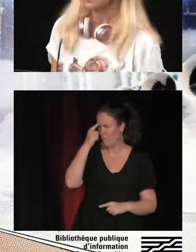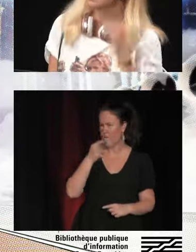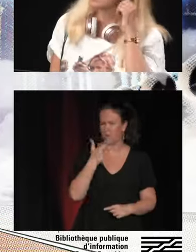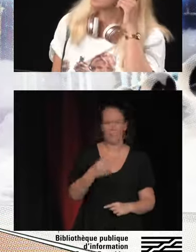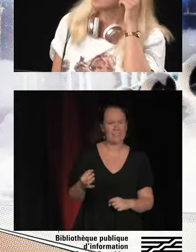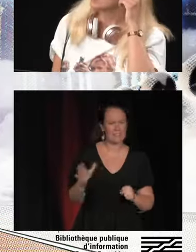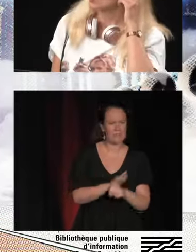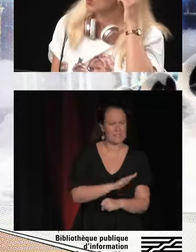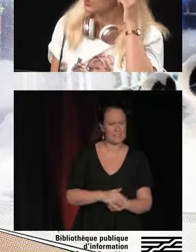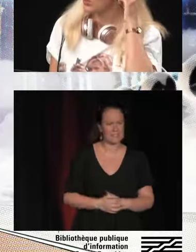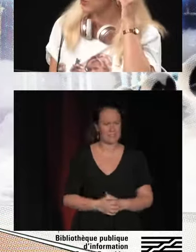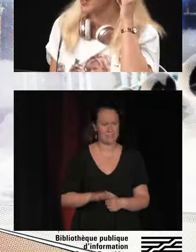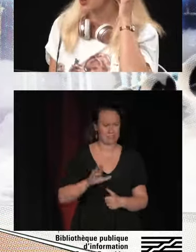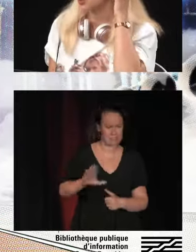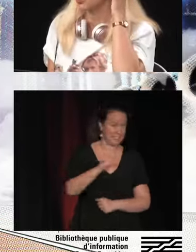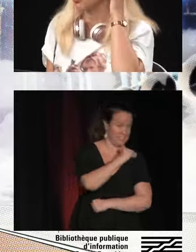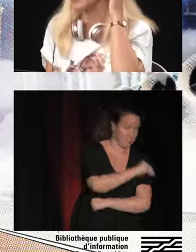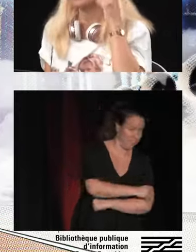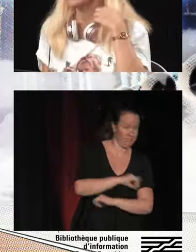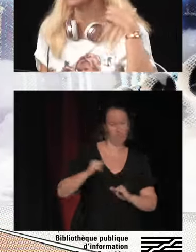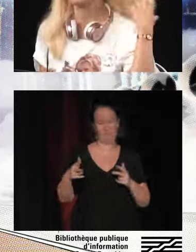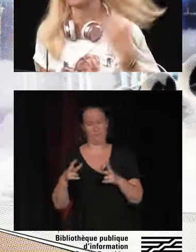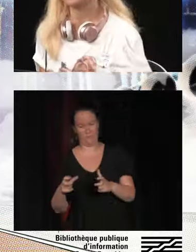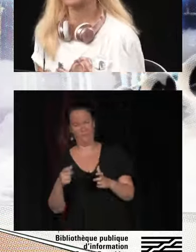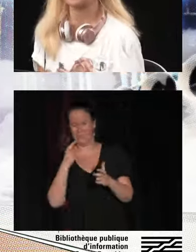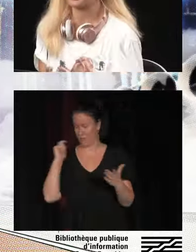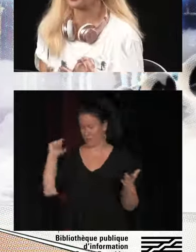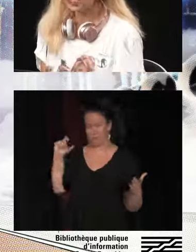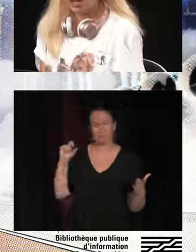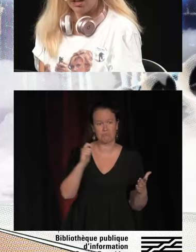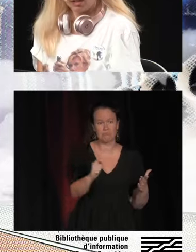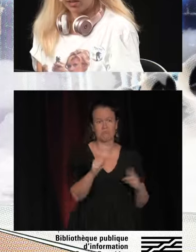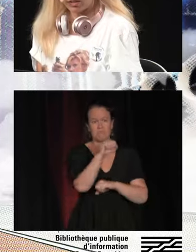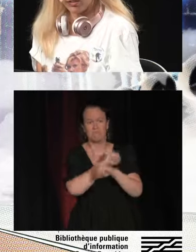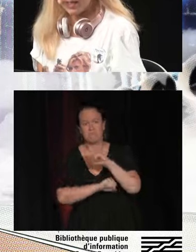pratiquement, dédié au sport et aux jeux vidéo. Donc pendant toute la semaine, il y avait